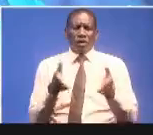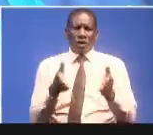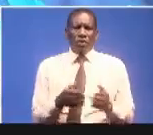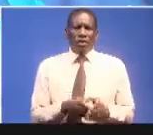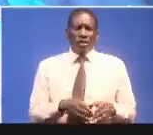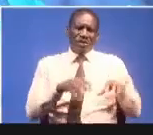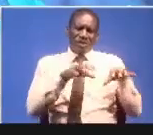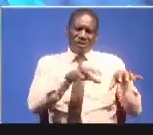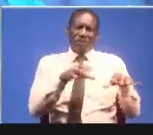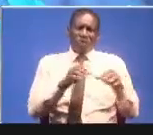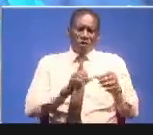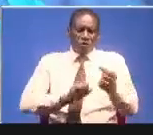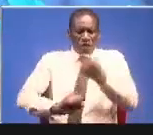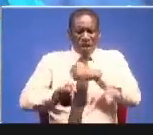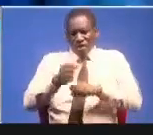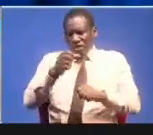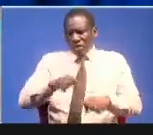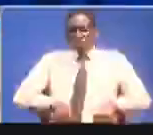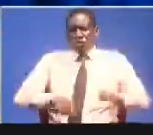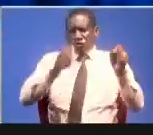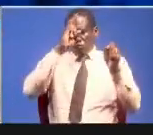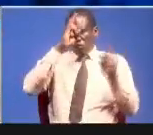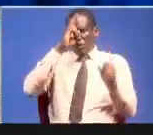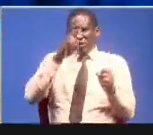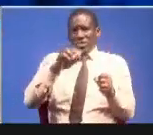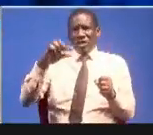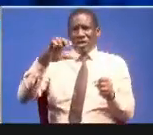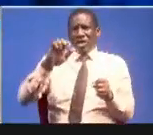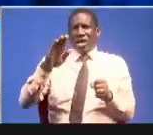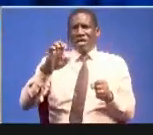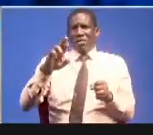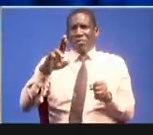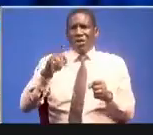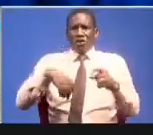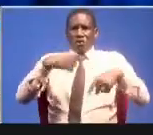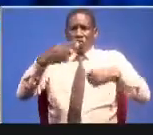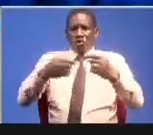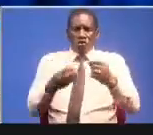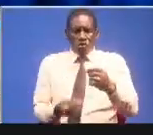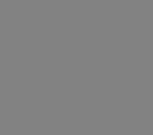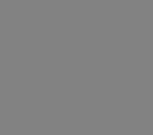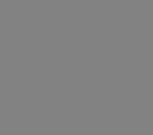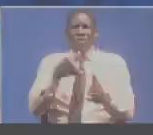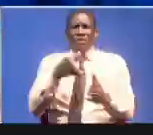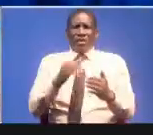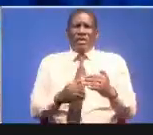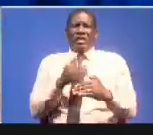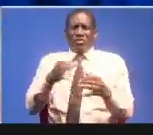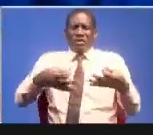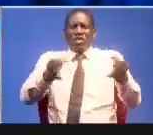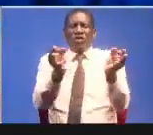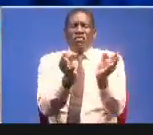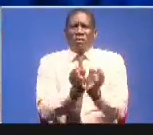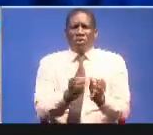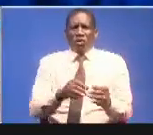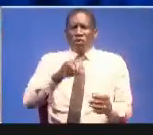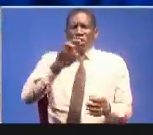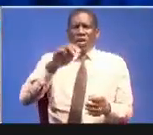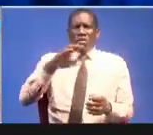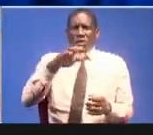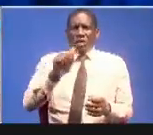Masaibu ya kaimu inspekta jenerali wa polisi Gilbert Masengeli yanaendelea kutokota. Hii ni baada ya familia ya mwakilishi wadi wa